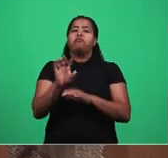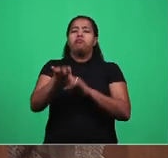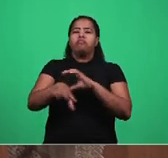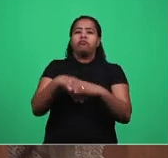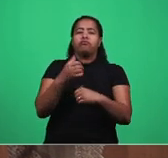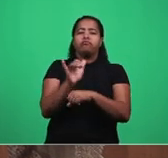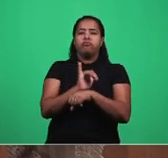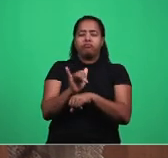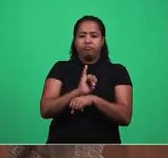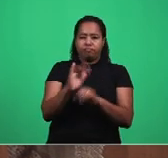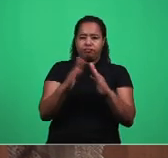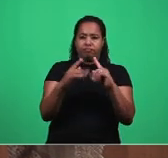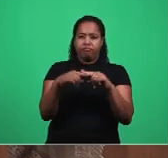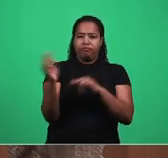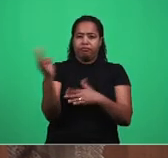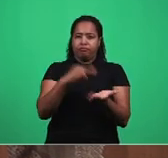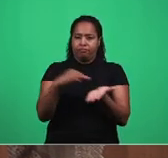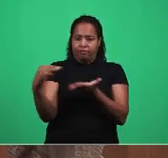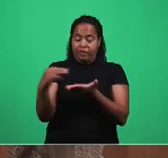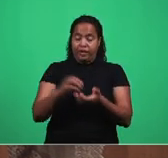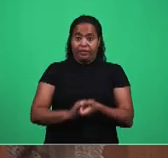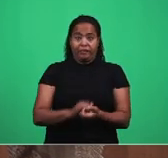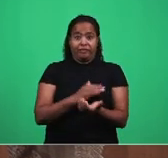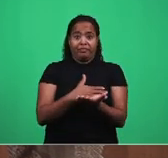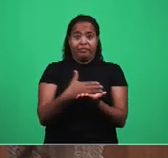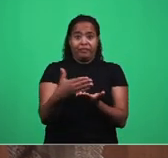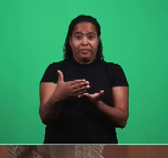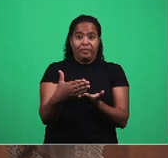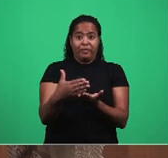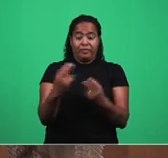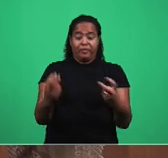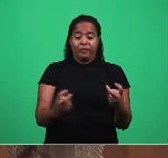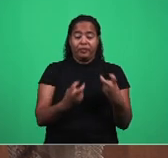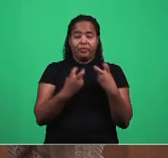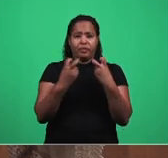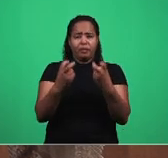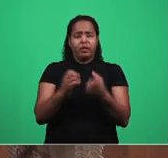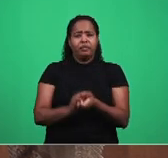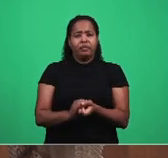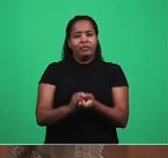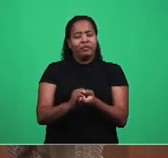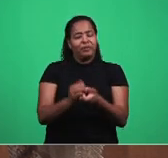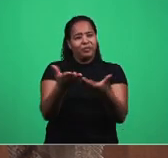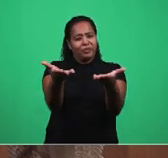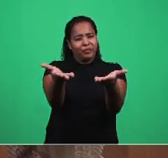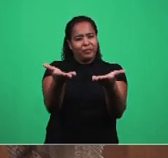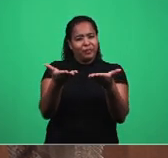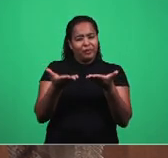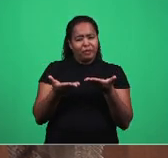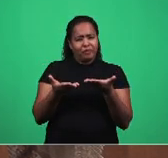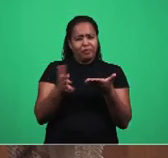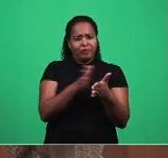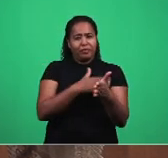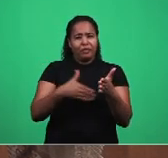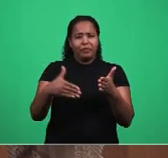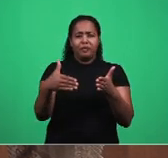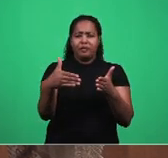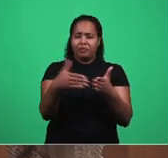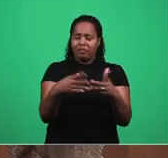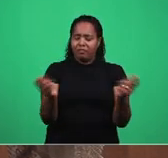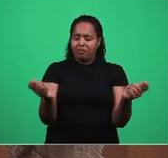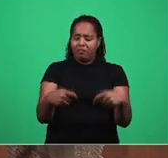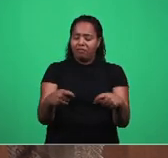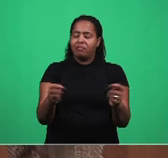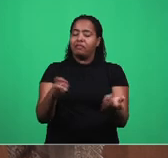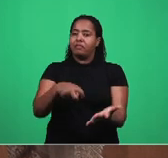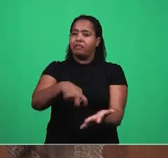canal YouTube de l'Église chrétienne Maranatha. Nous allons commencer ce culte avec une prière de clameur par le sang de Jésus. Et j'invite à tous